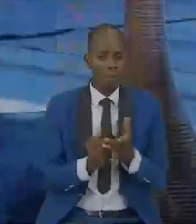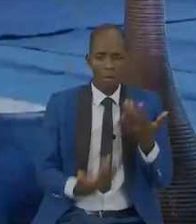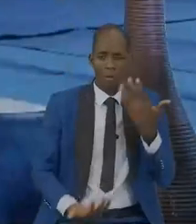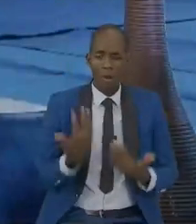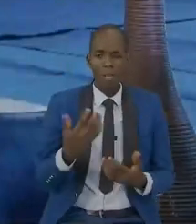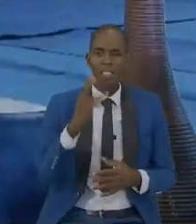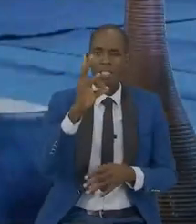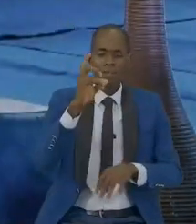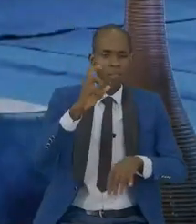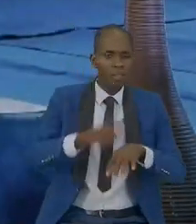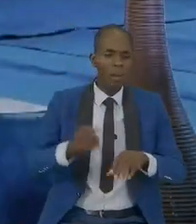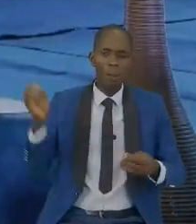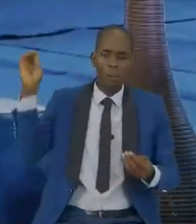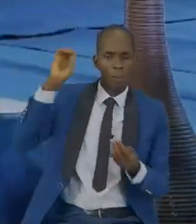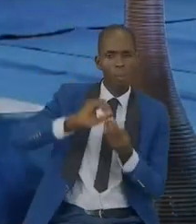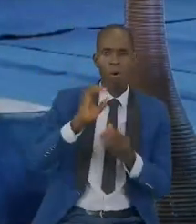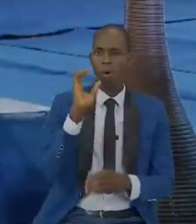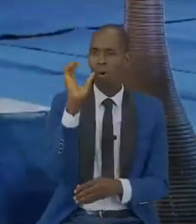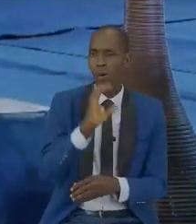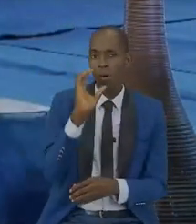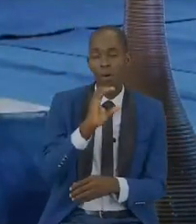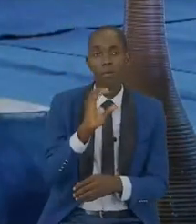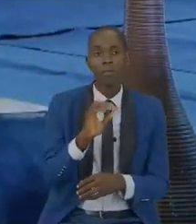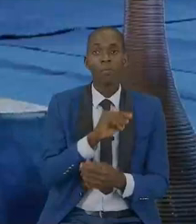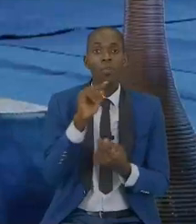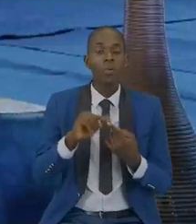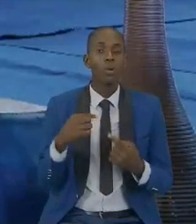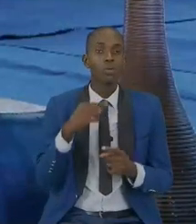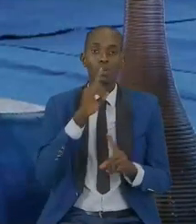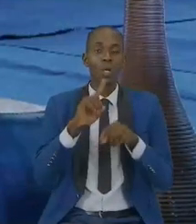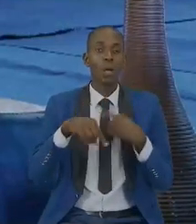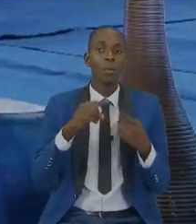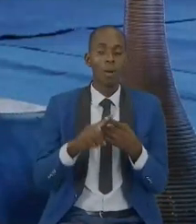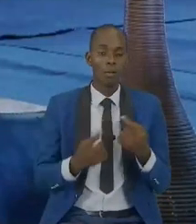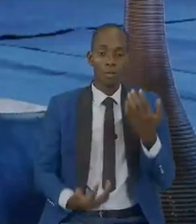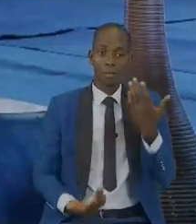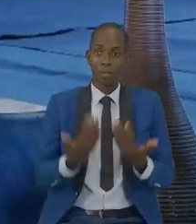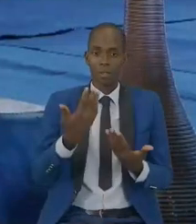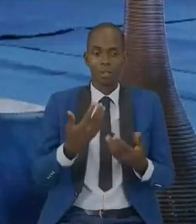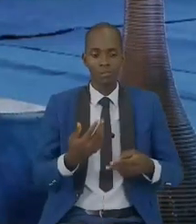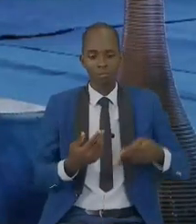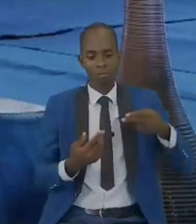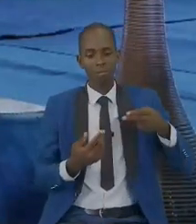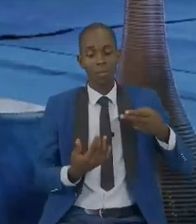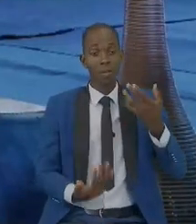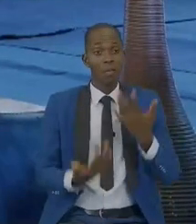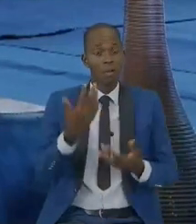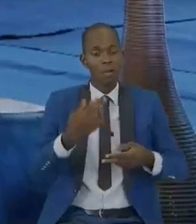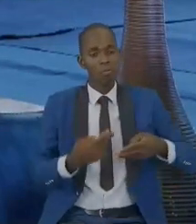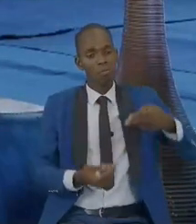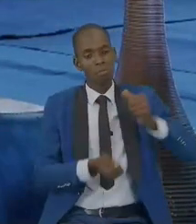Nebuchadnezzar a dit que je veux que la fournaise la soit réchauffée 7 fois plus. Donc quand nous parlons de fournaise, il faut